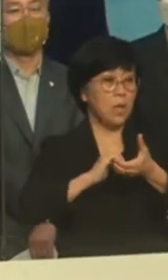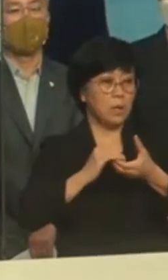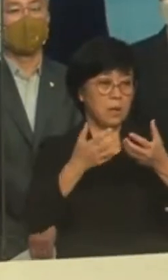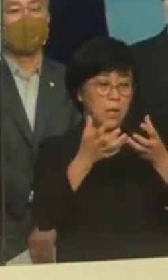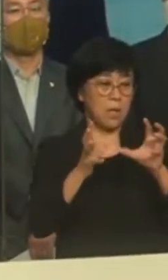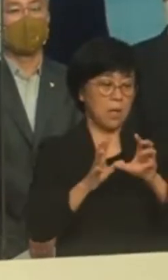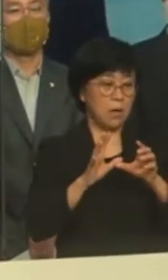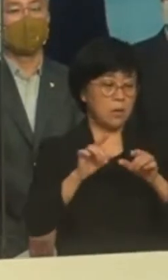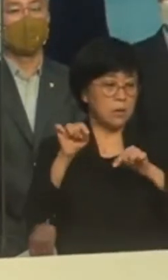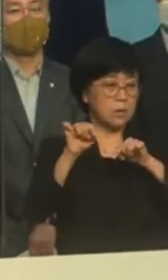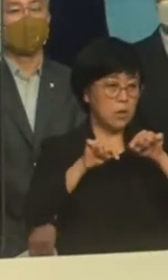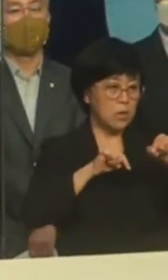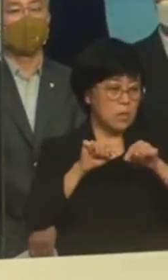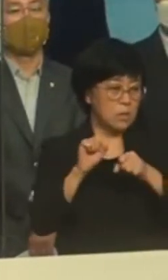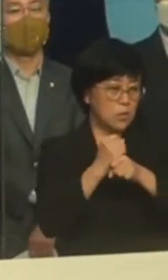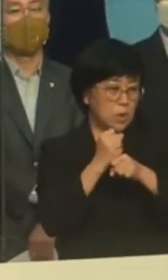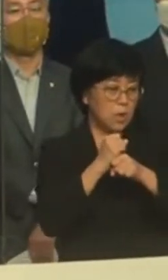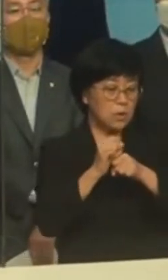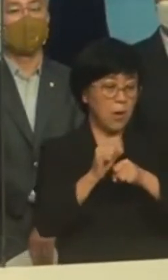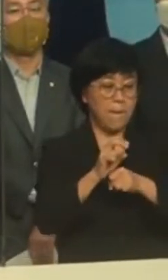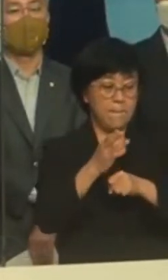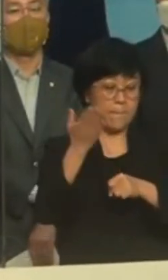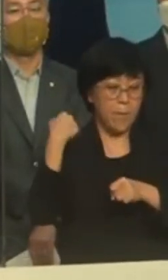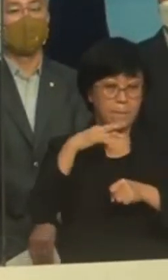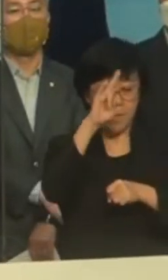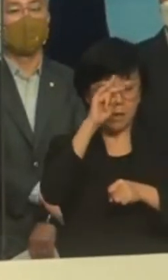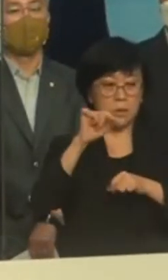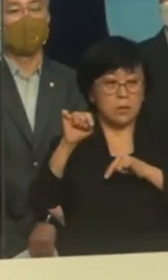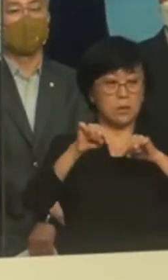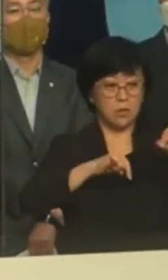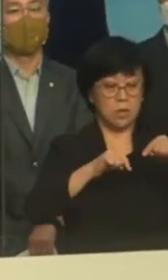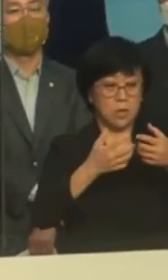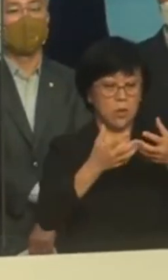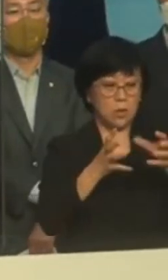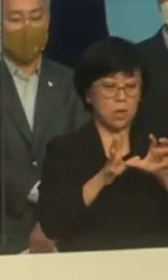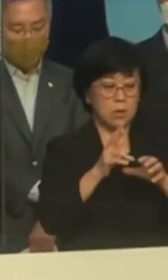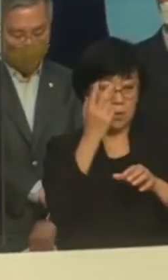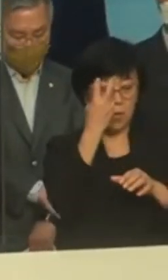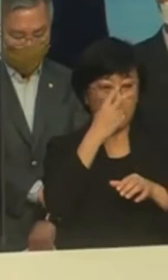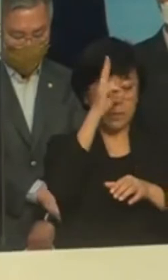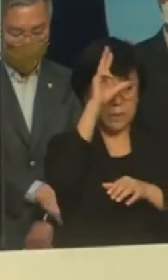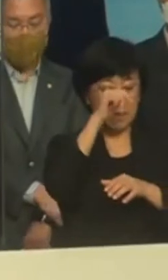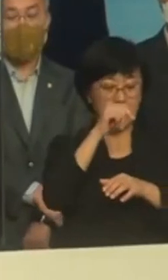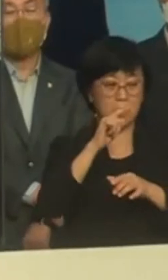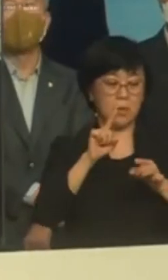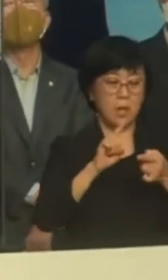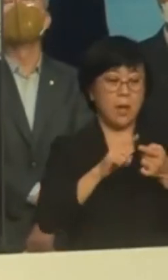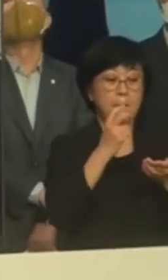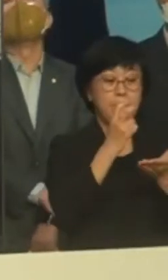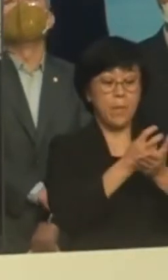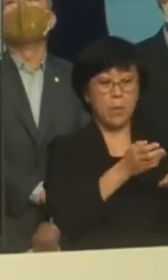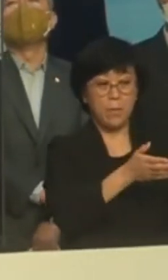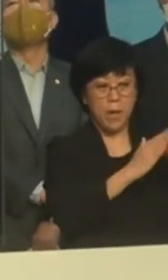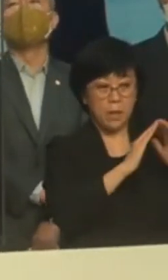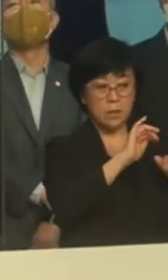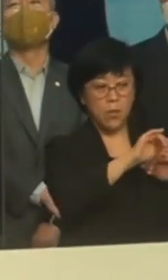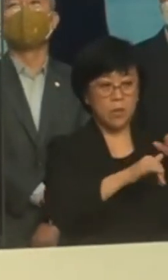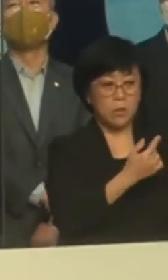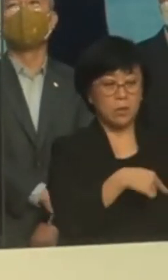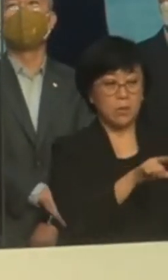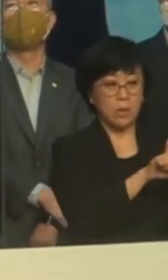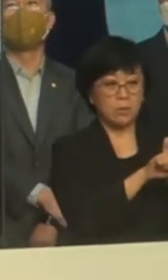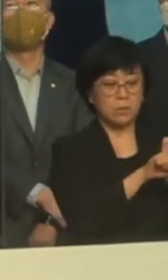정치 공작에 대해서, 박근혜 정권의 정치 공작에 대해서 검찰이 동원된 입법권 훼손 사건이면